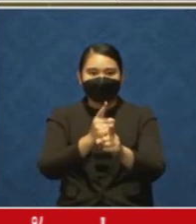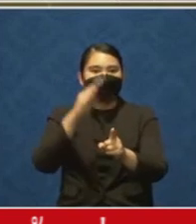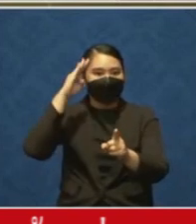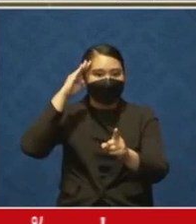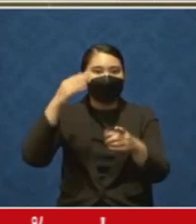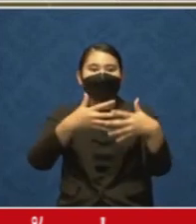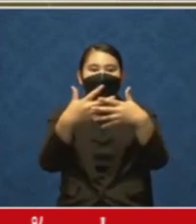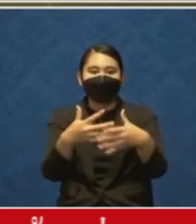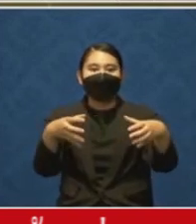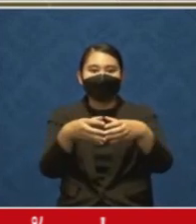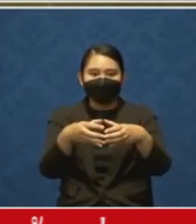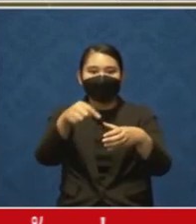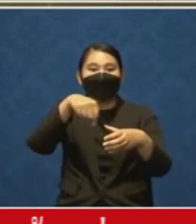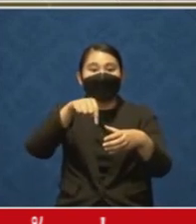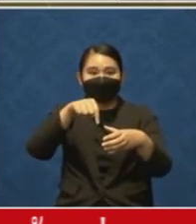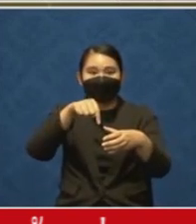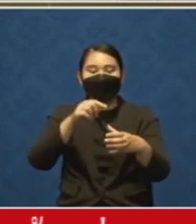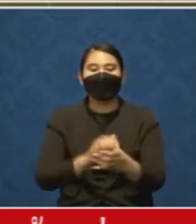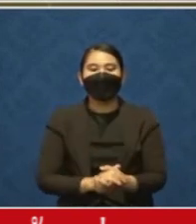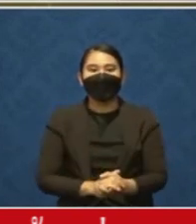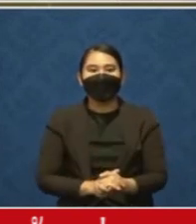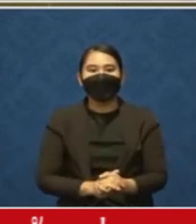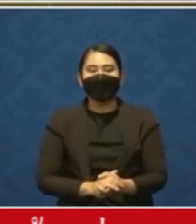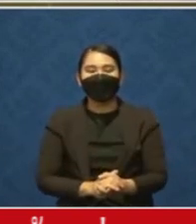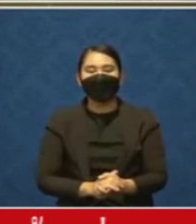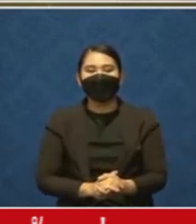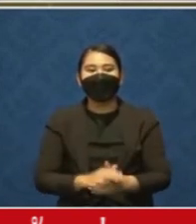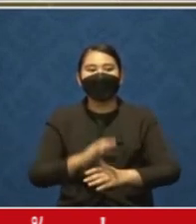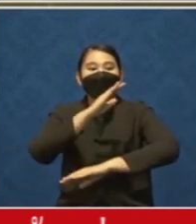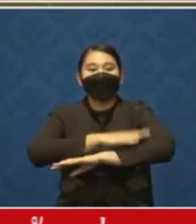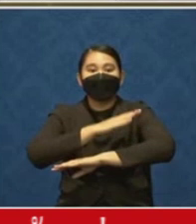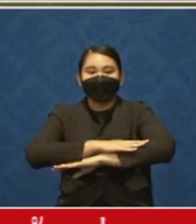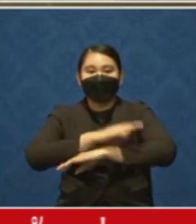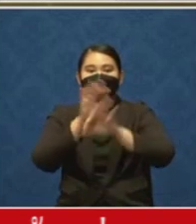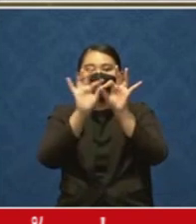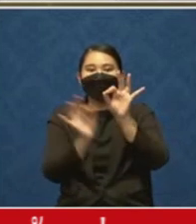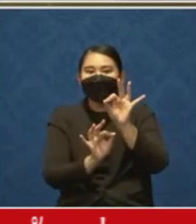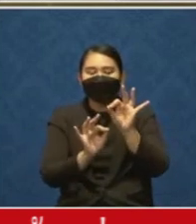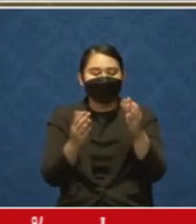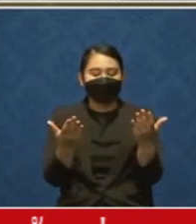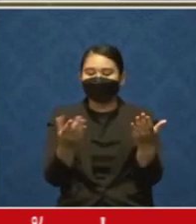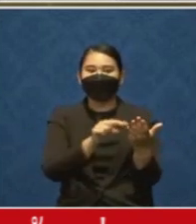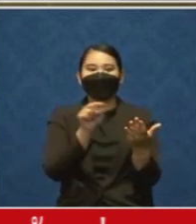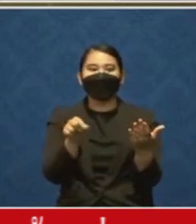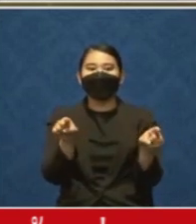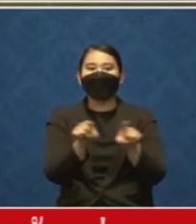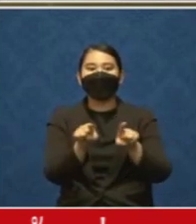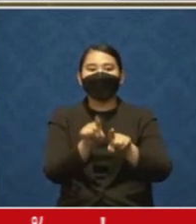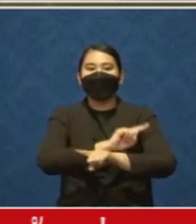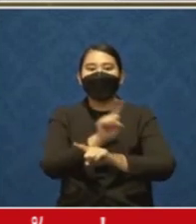ฐครับเขาบอกนี่มาจากหนังสือพิมพ์บางกอกโพสต์วันเดียวกันนะครับ